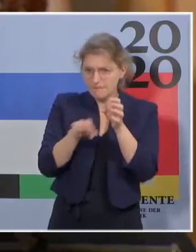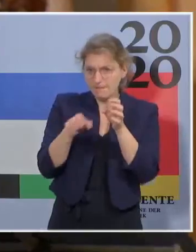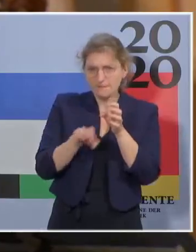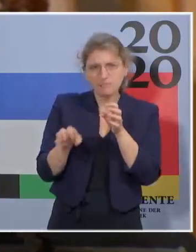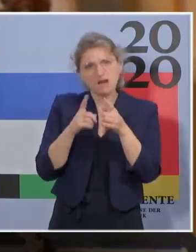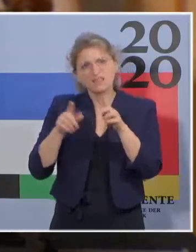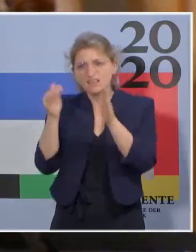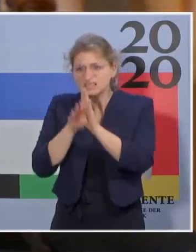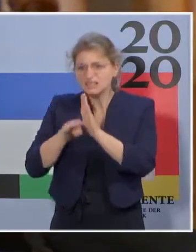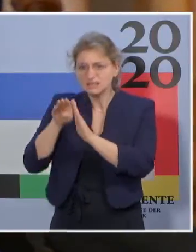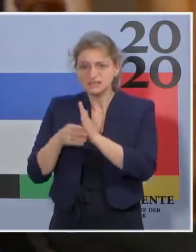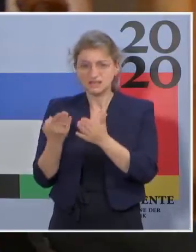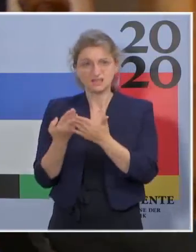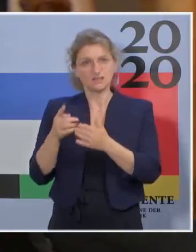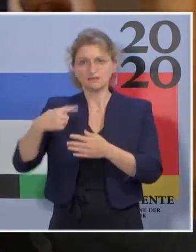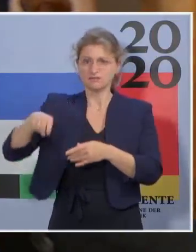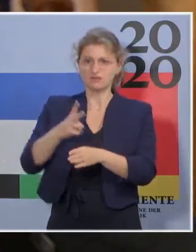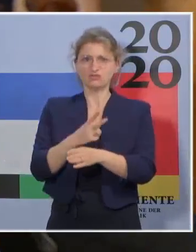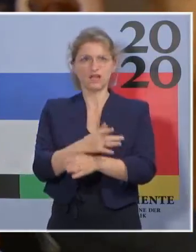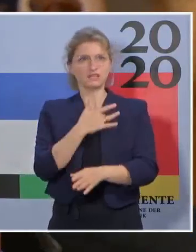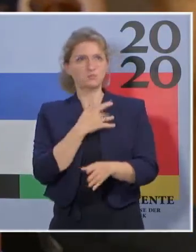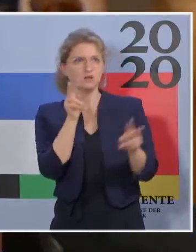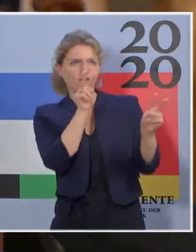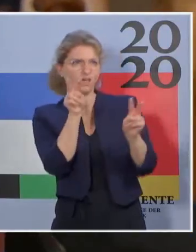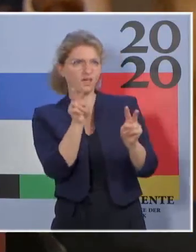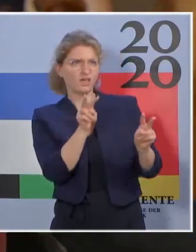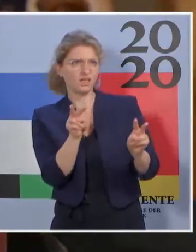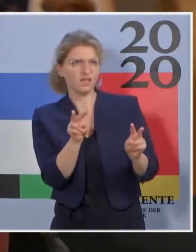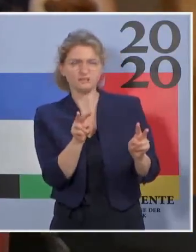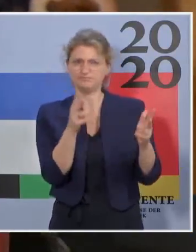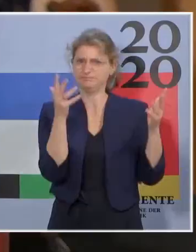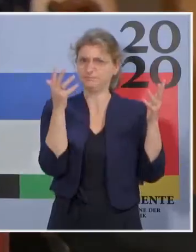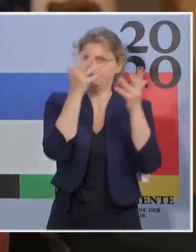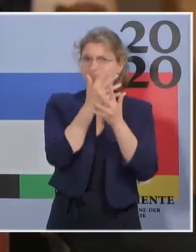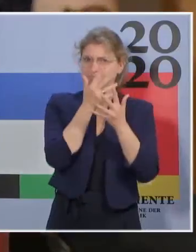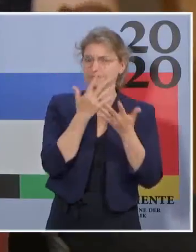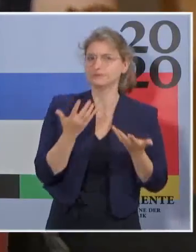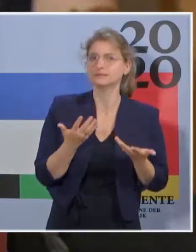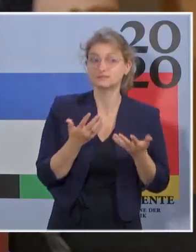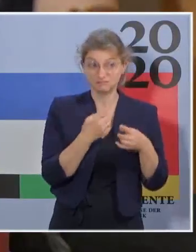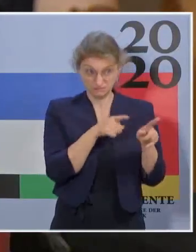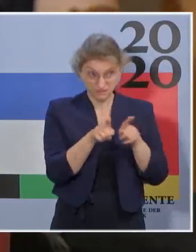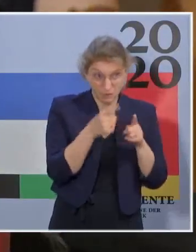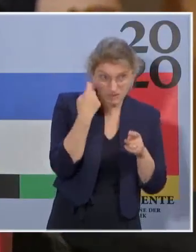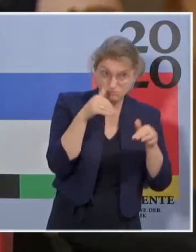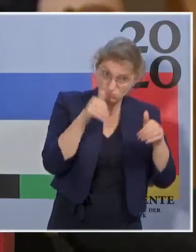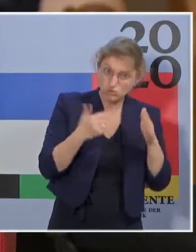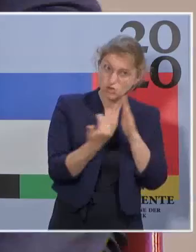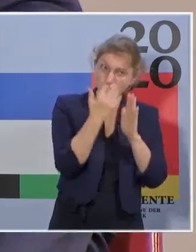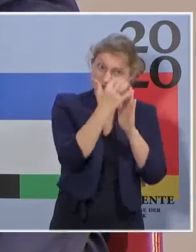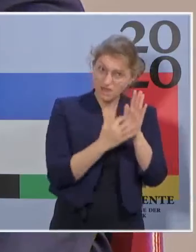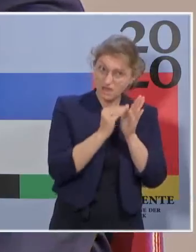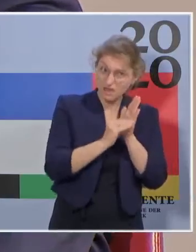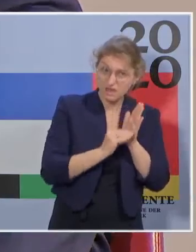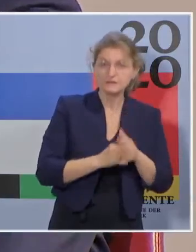den Staatsbürger oft gar nicht so leicht nachvollziehbar ist, wenn man da nicht rechtskundig ist. Sind Sie auch dafür? Wir haben das ja